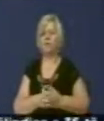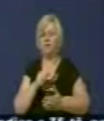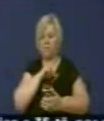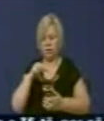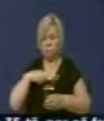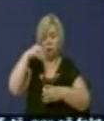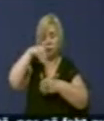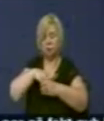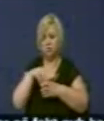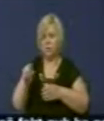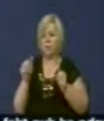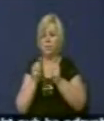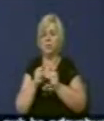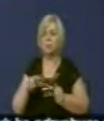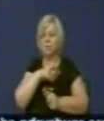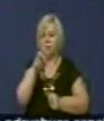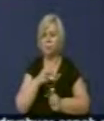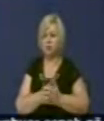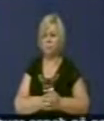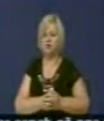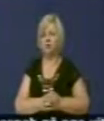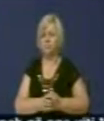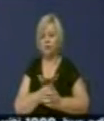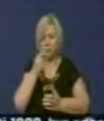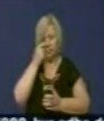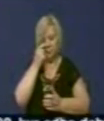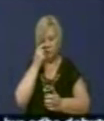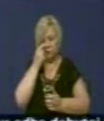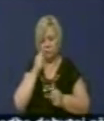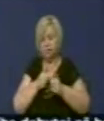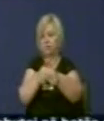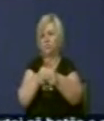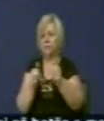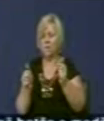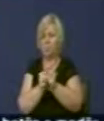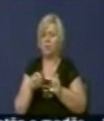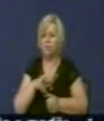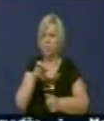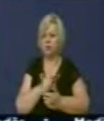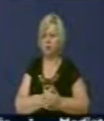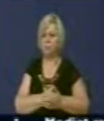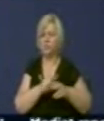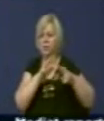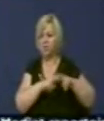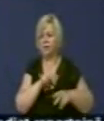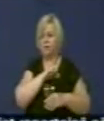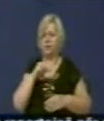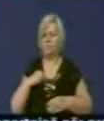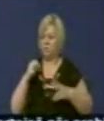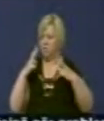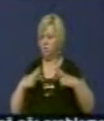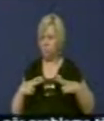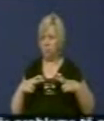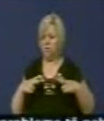nda sjellur luftën e dytë botërore. Është përshtypja ime e fuqishme, qasjen e saj në Ballkan, madje edhe vend brenda së saj,